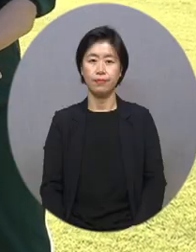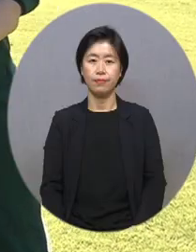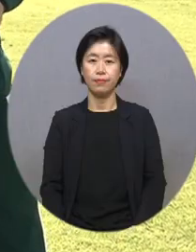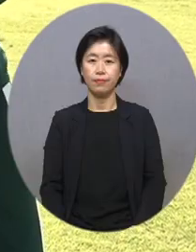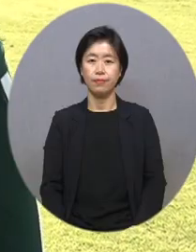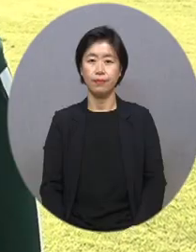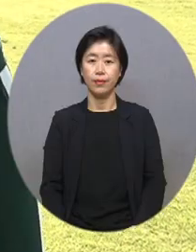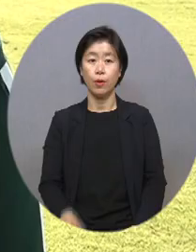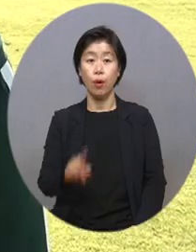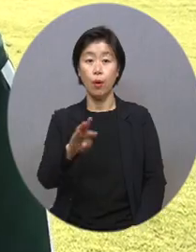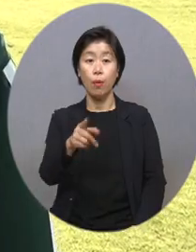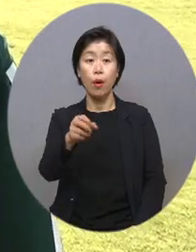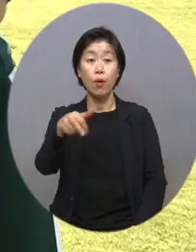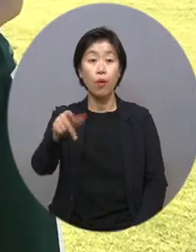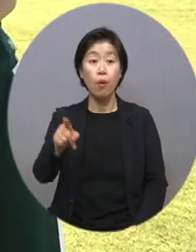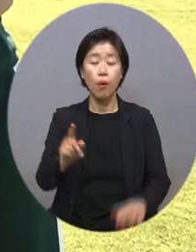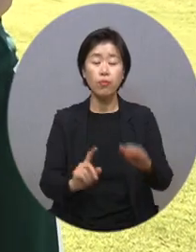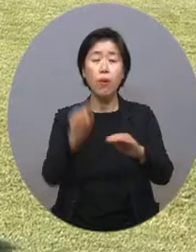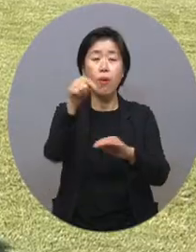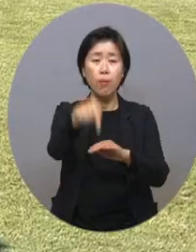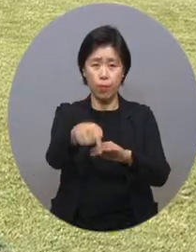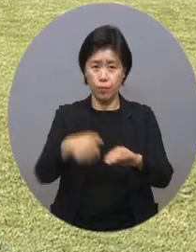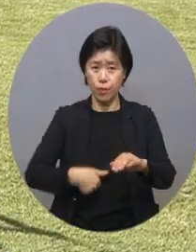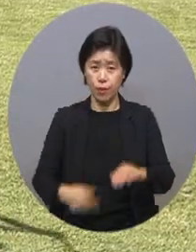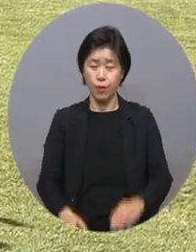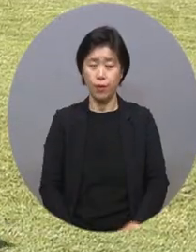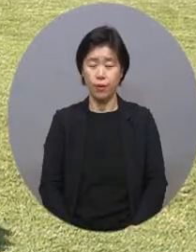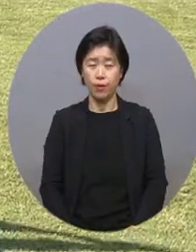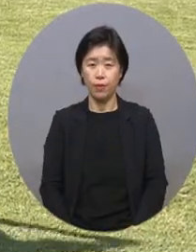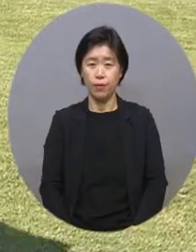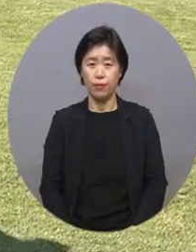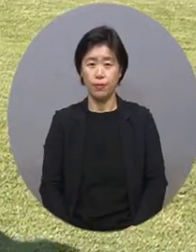벙커 넘어가야 돼 언니. 오른쪽을.